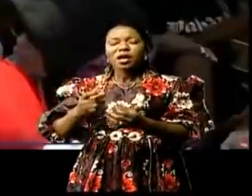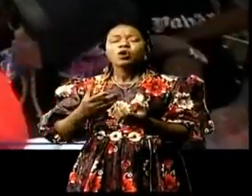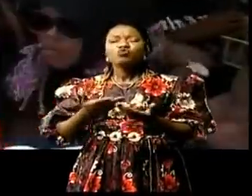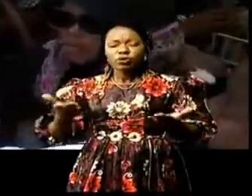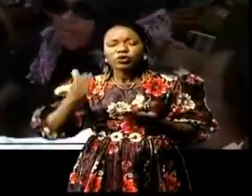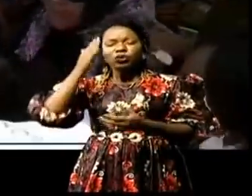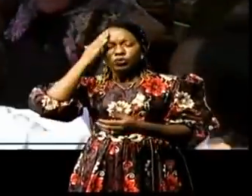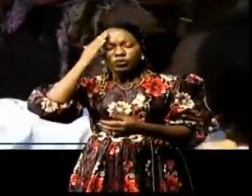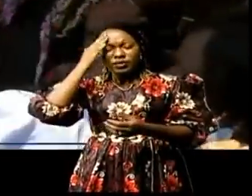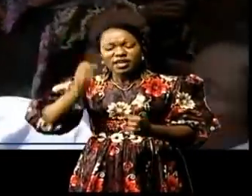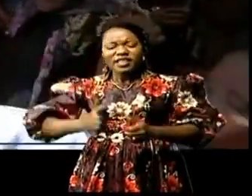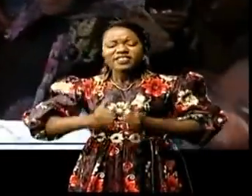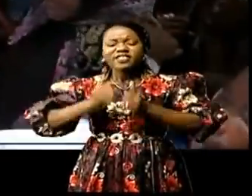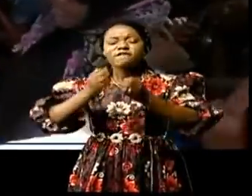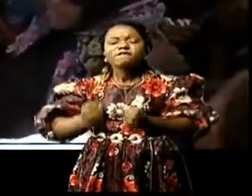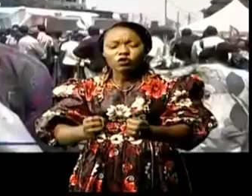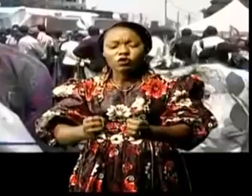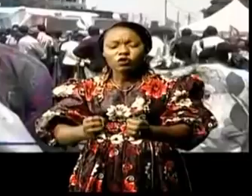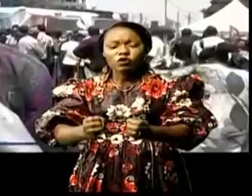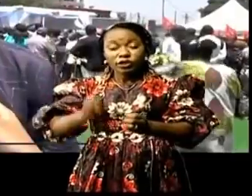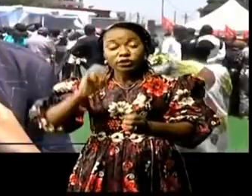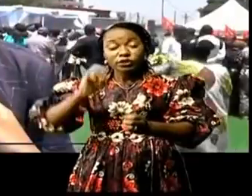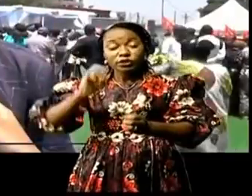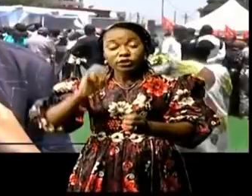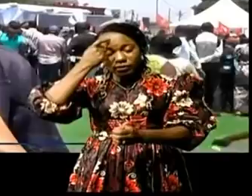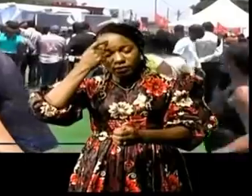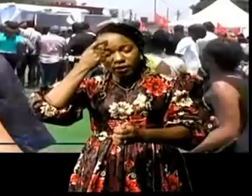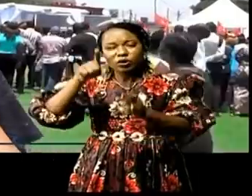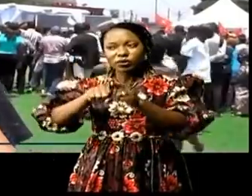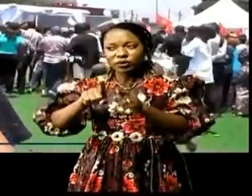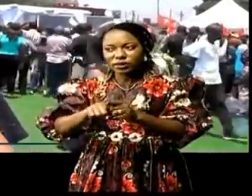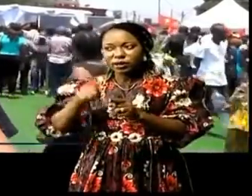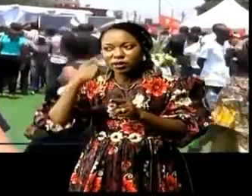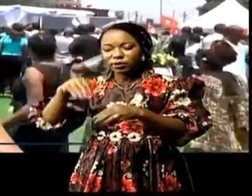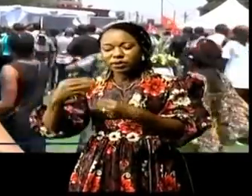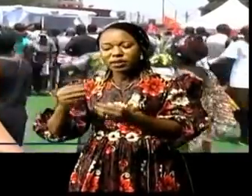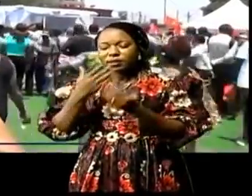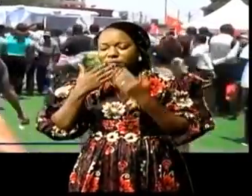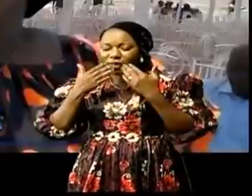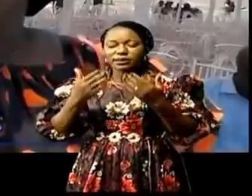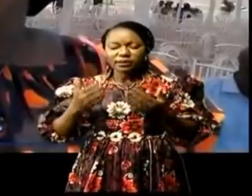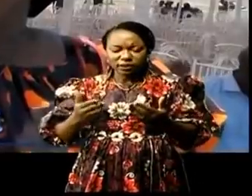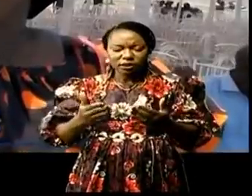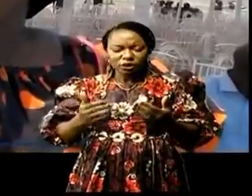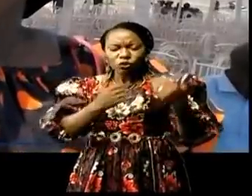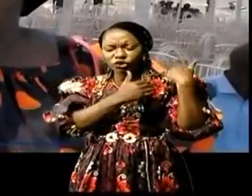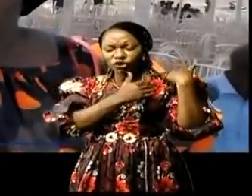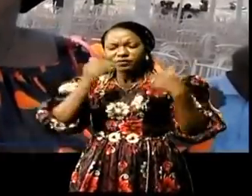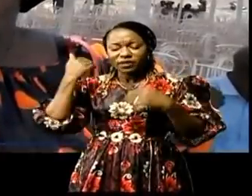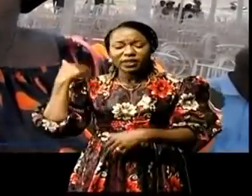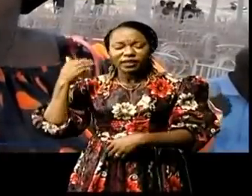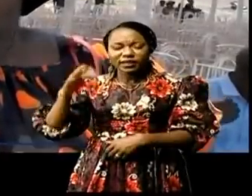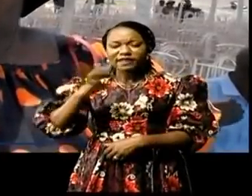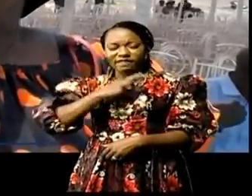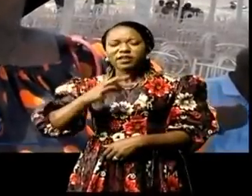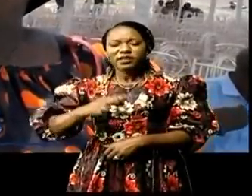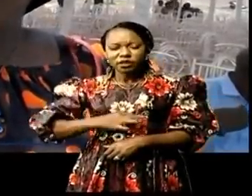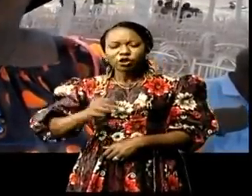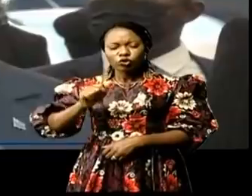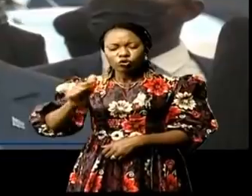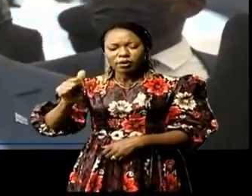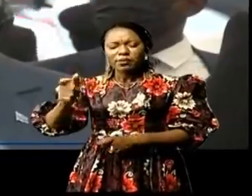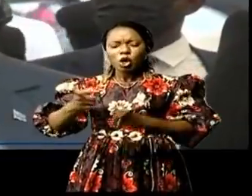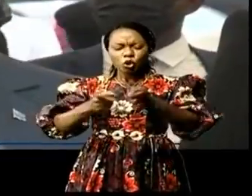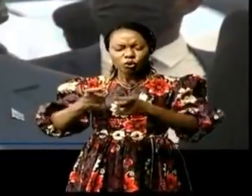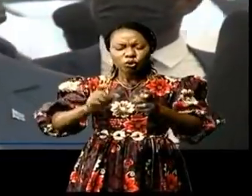dans l'organisation des obsèques. Acte qui a valu les remerciements au chef de l'État Félix-Antoine Tshisekedi Tshilombo et